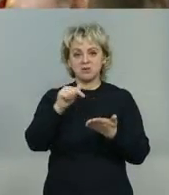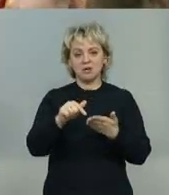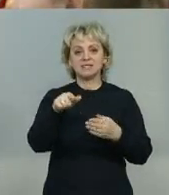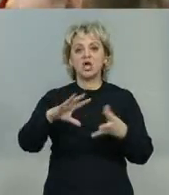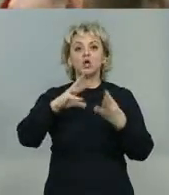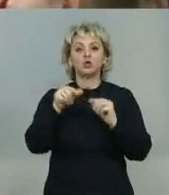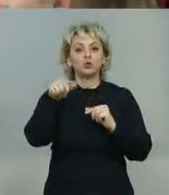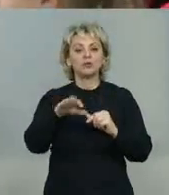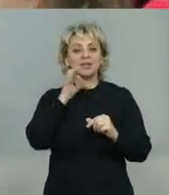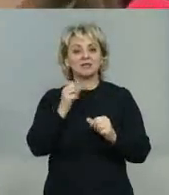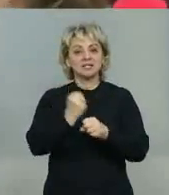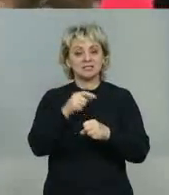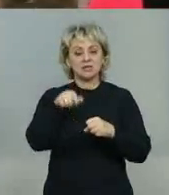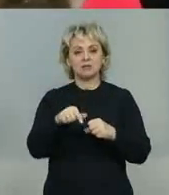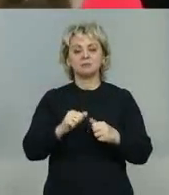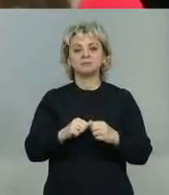И тот пошел на хитрость.